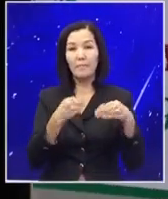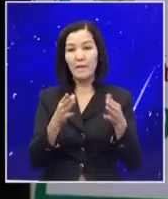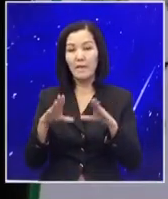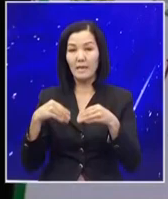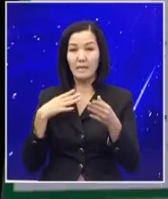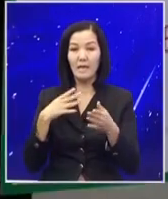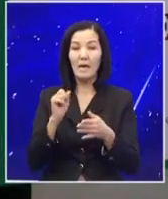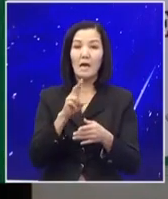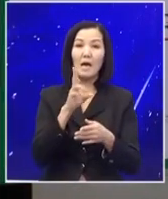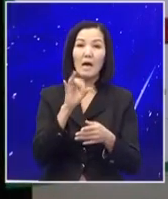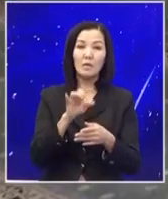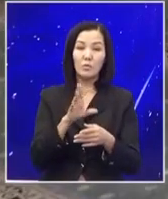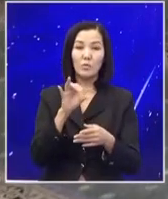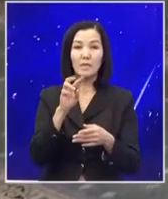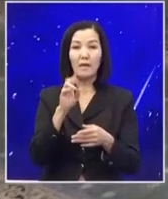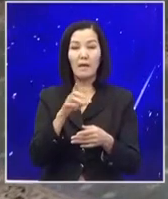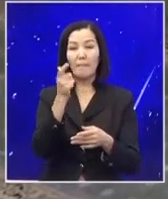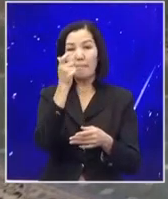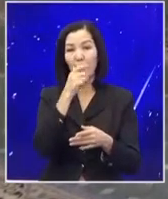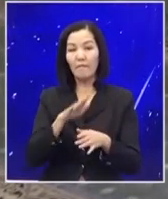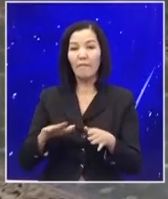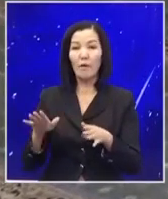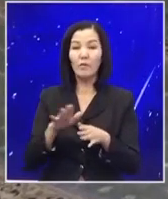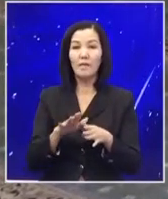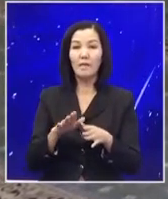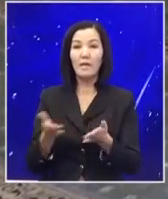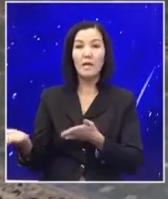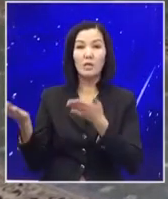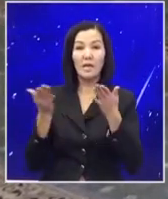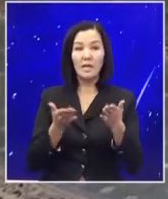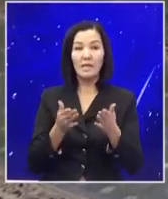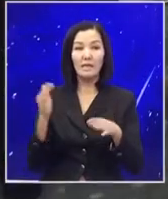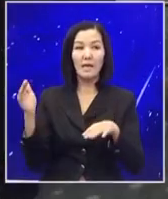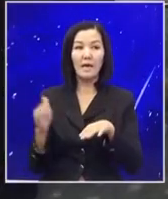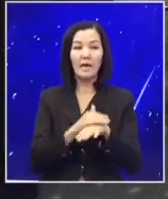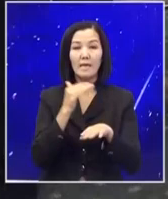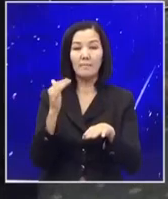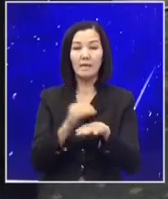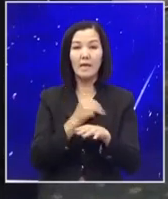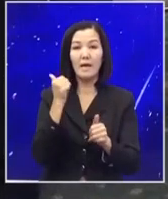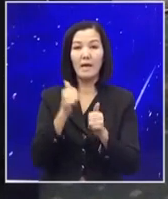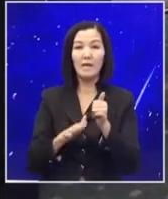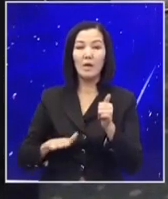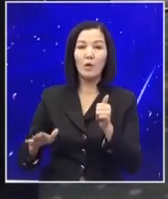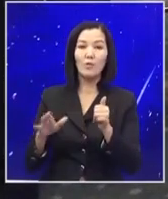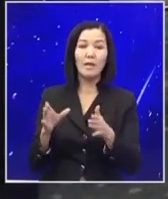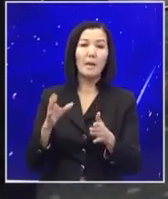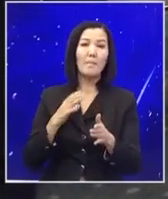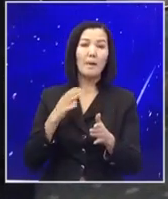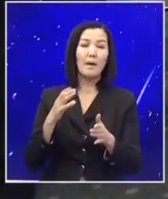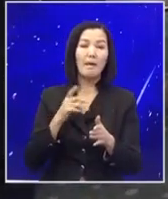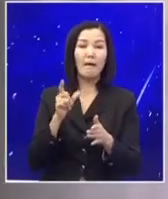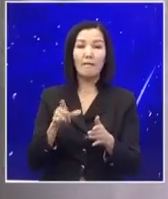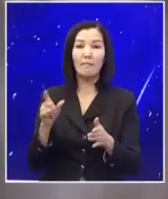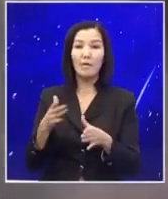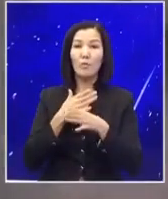иелері Ақсу, Сарқан, Алагөл, Панфилов ауданынан арнайы шақыртылды. Қайырымдылыққа әр аудан қаладағы қалталы азаматтар мұрындық